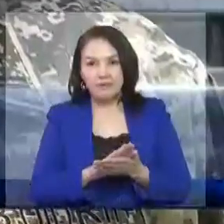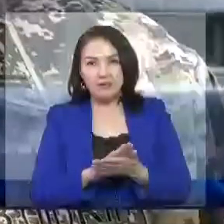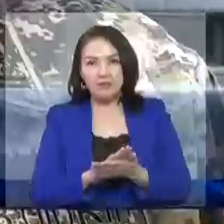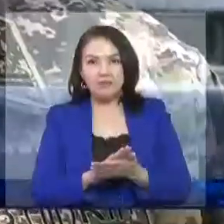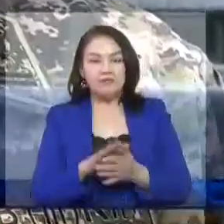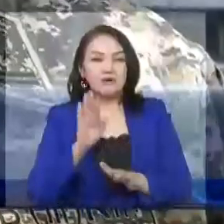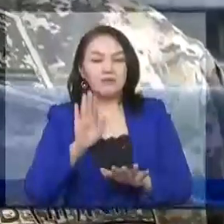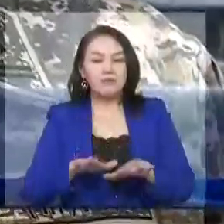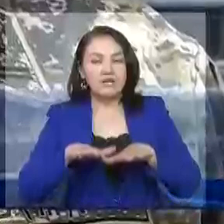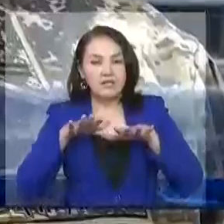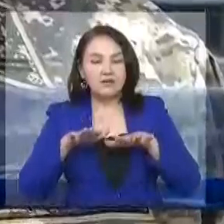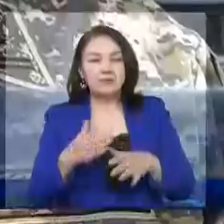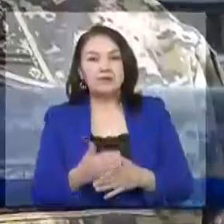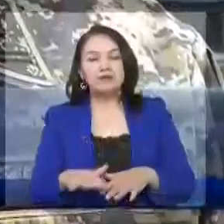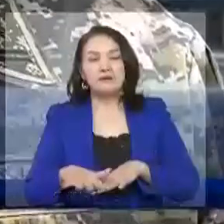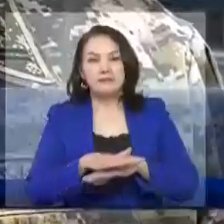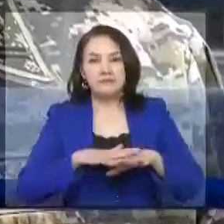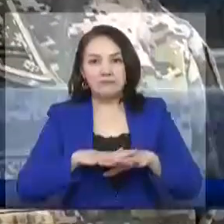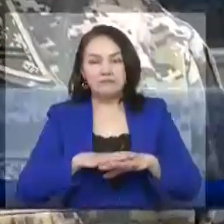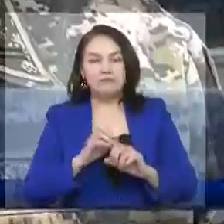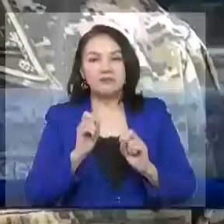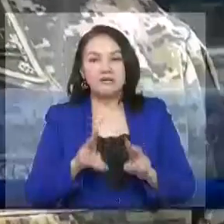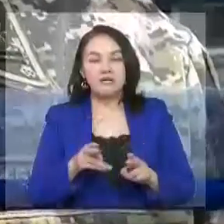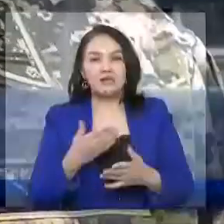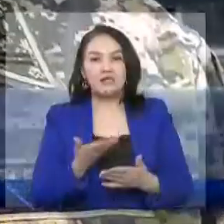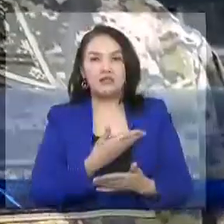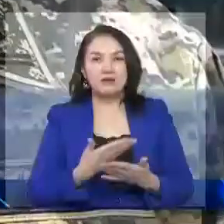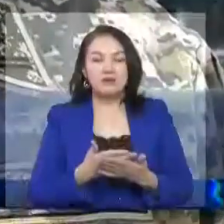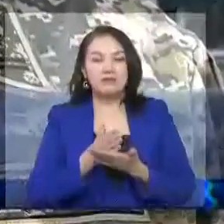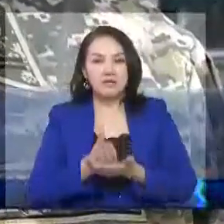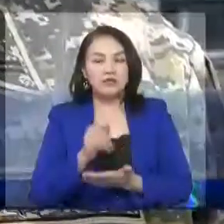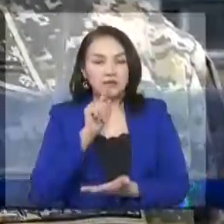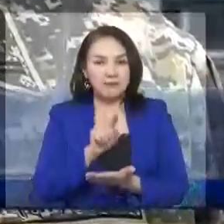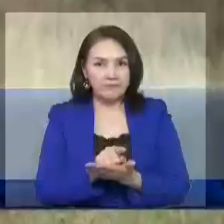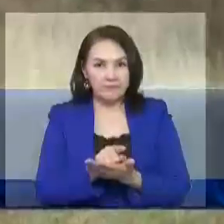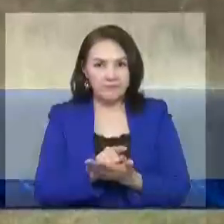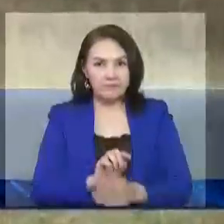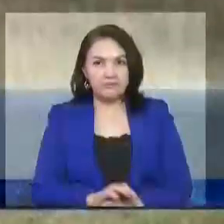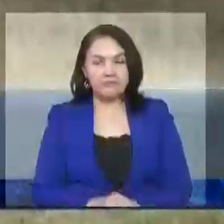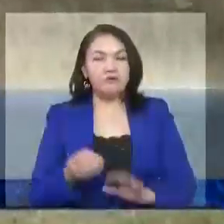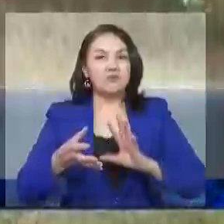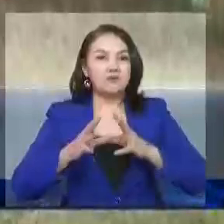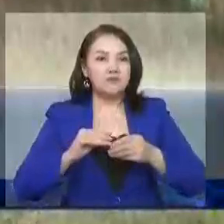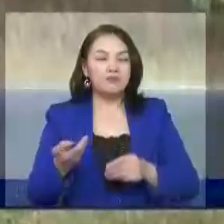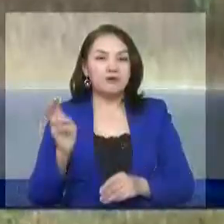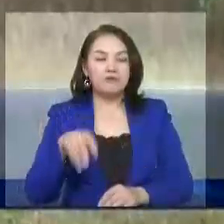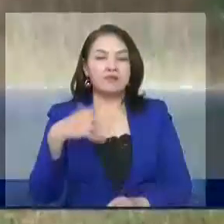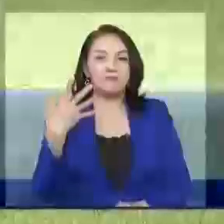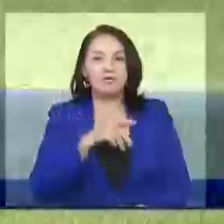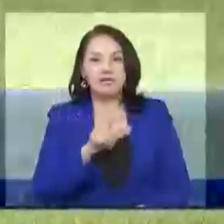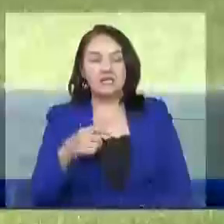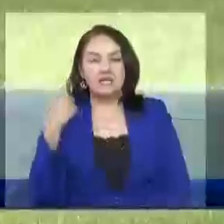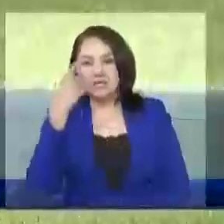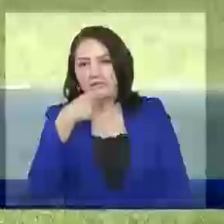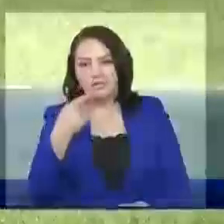участков подтопления местности, так как это является нашей прямой обязанностью. В общем, прибыло 50 человек